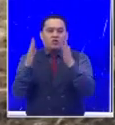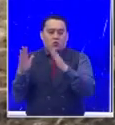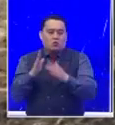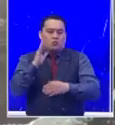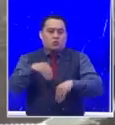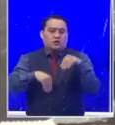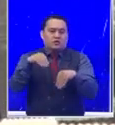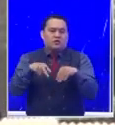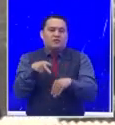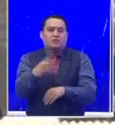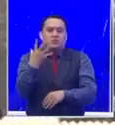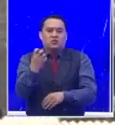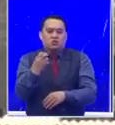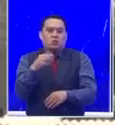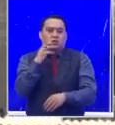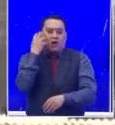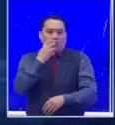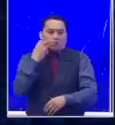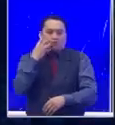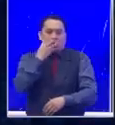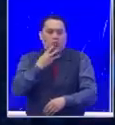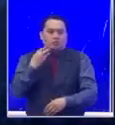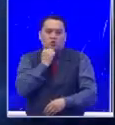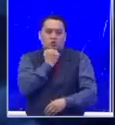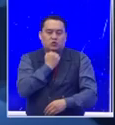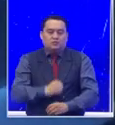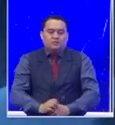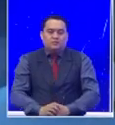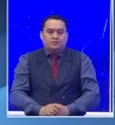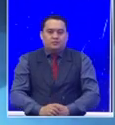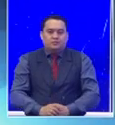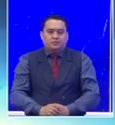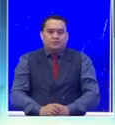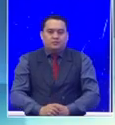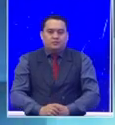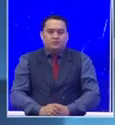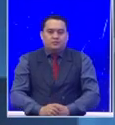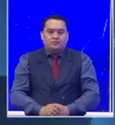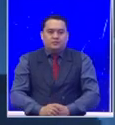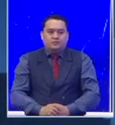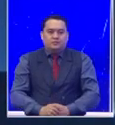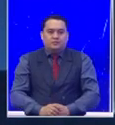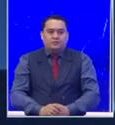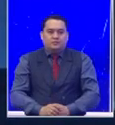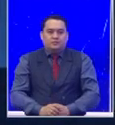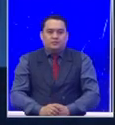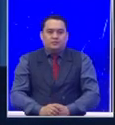здесь высадят 2500 саженцев, яблонь и груш. Дамир Анитов, Жаслан Шенкенже, Надир Хамзин, телеканал